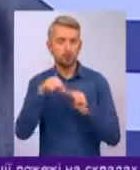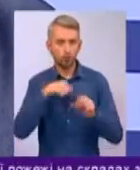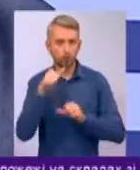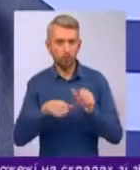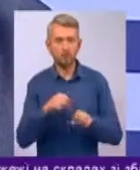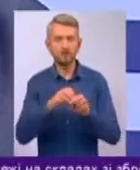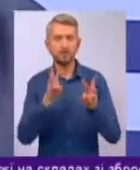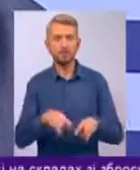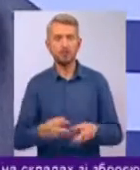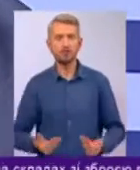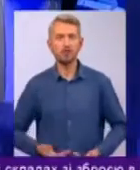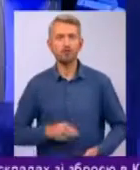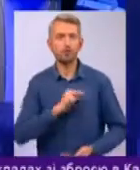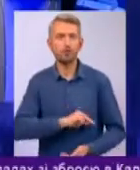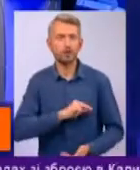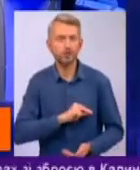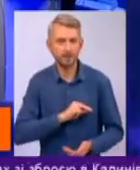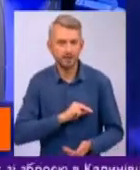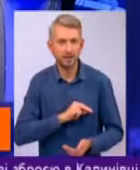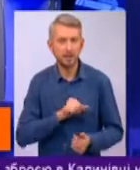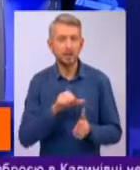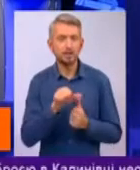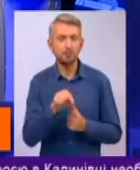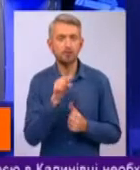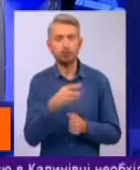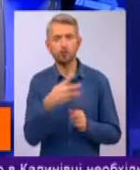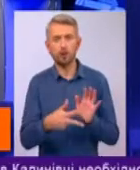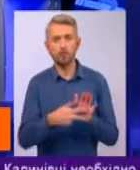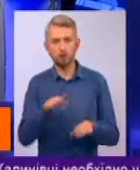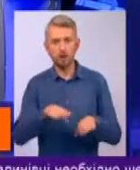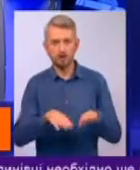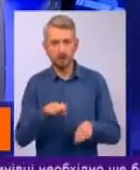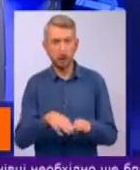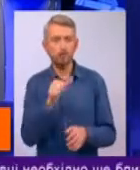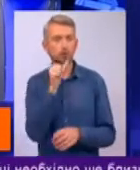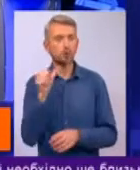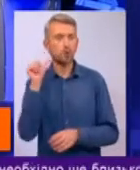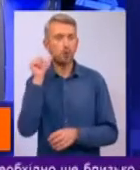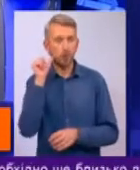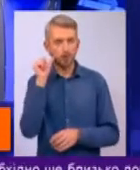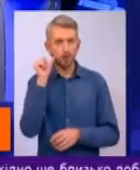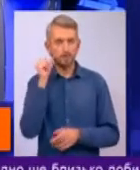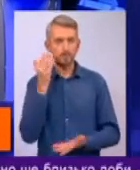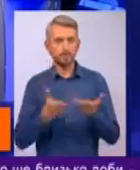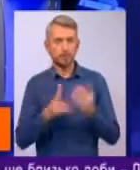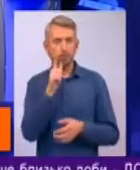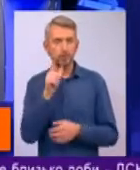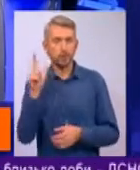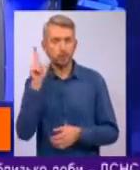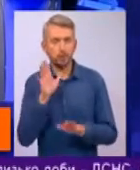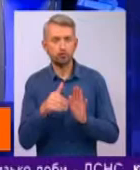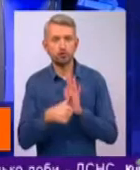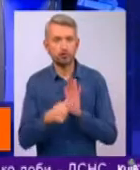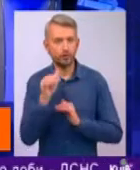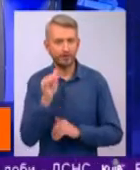забезпечення живучості. Живучості саме цього 48-го арсеналу в минулому році, якщо в позаминулому лише